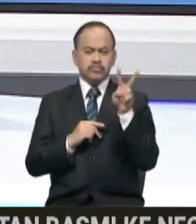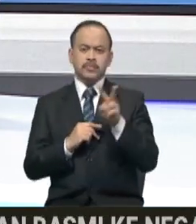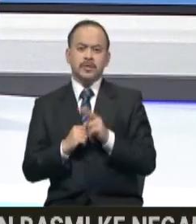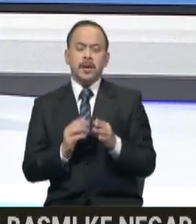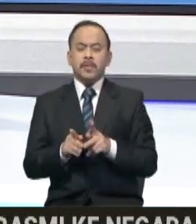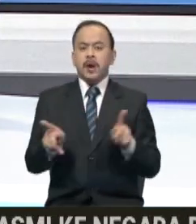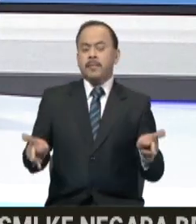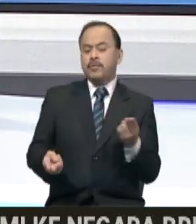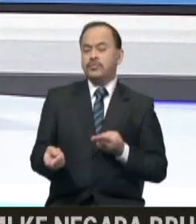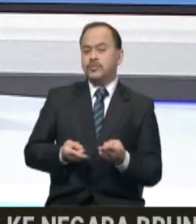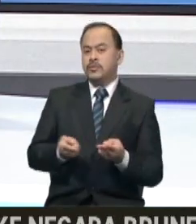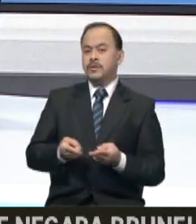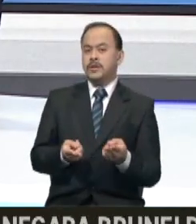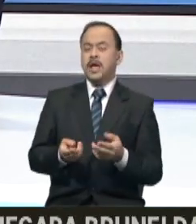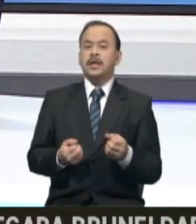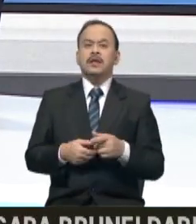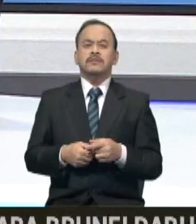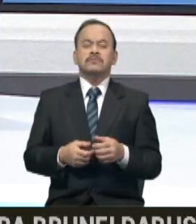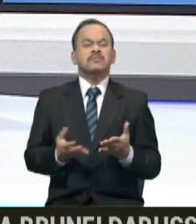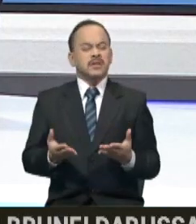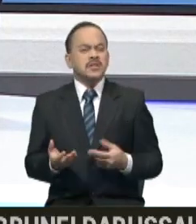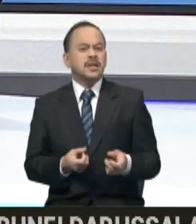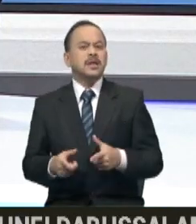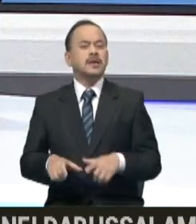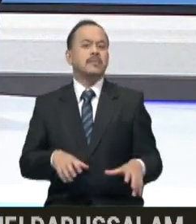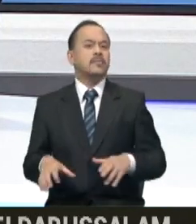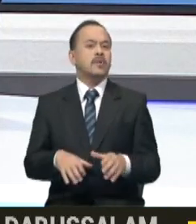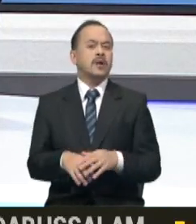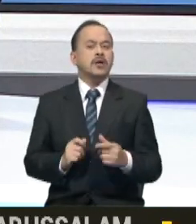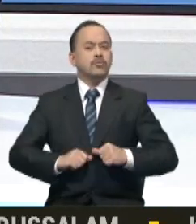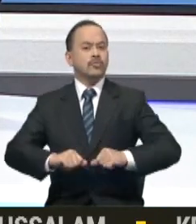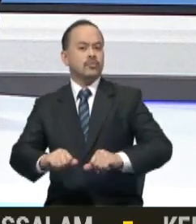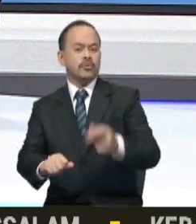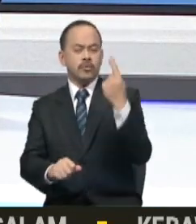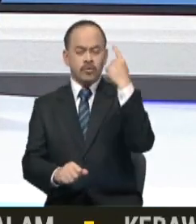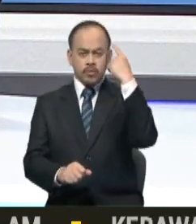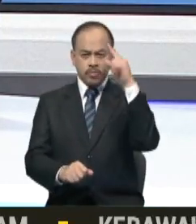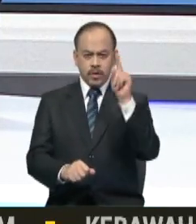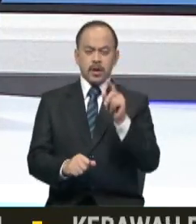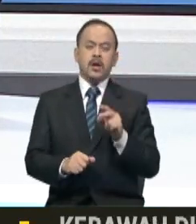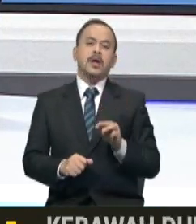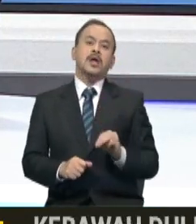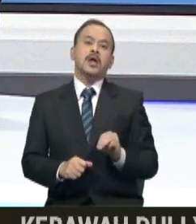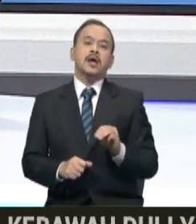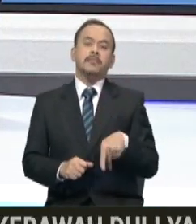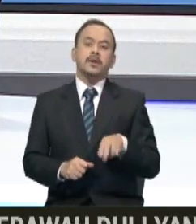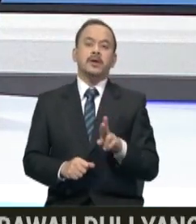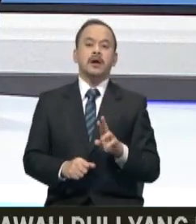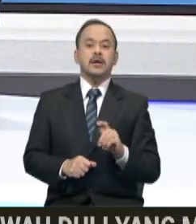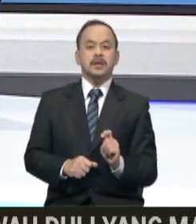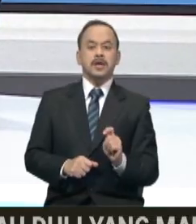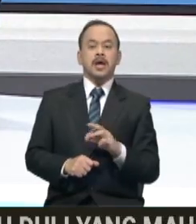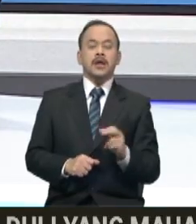perkembangan usaha-usaha yang telah dan sedang dilaksanakan secara berterusan oleh Kementerian Sumber-Sumber Utama dan Pelancongan dan